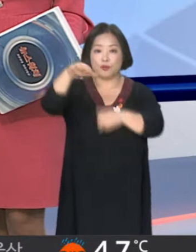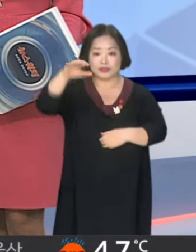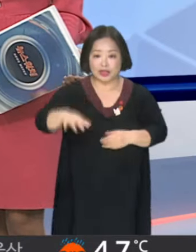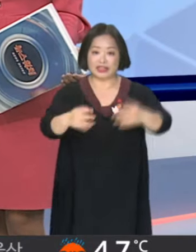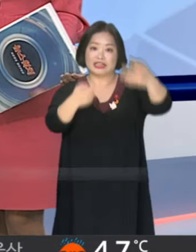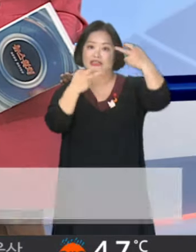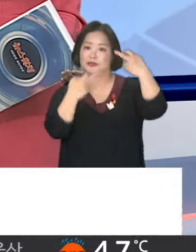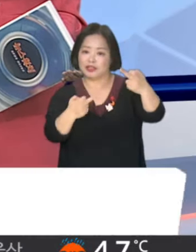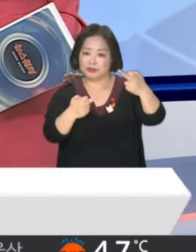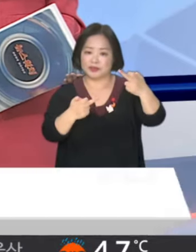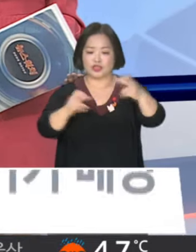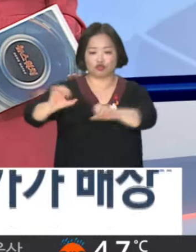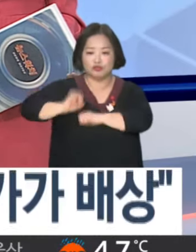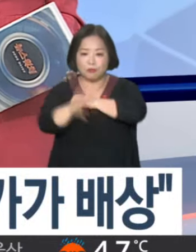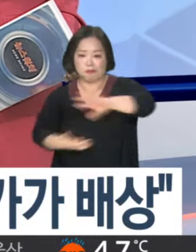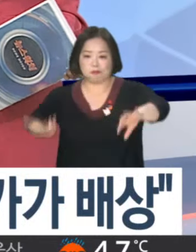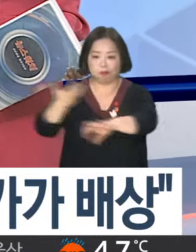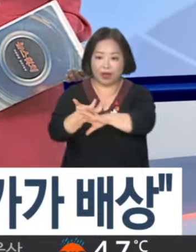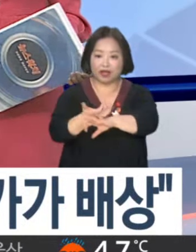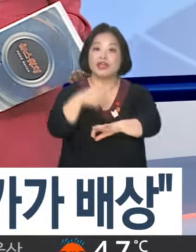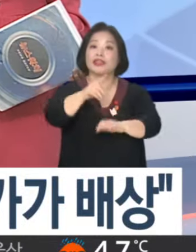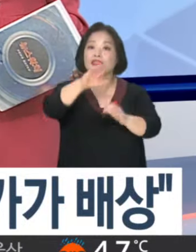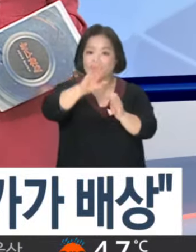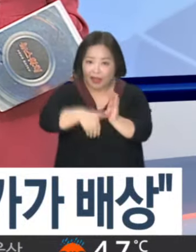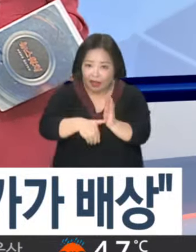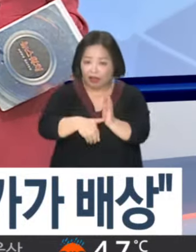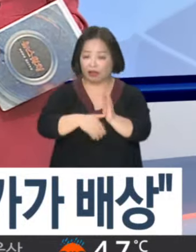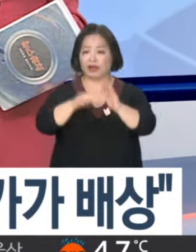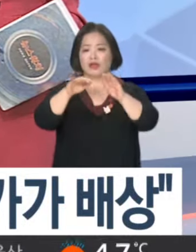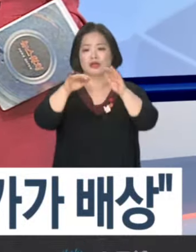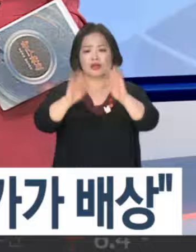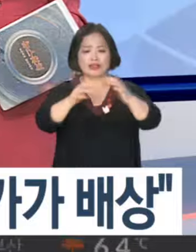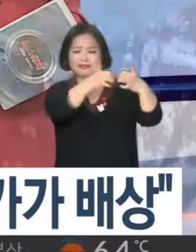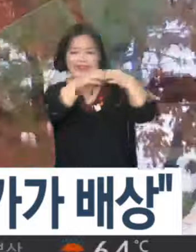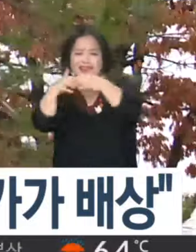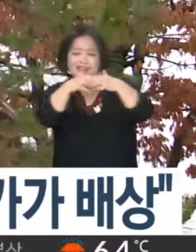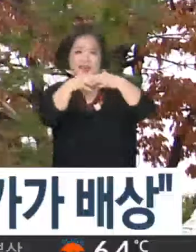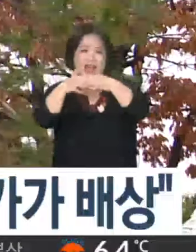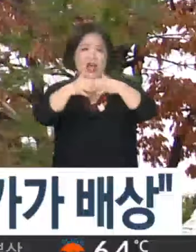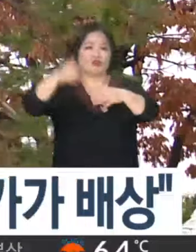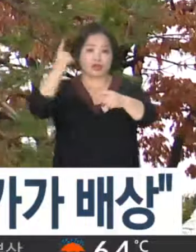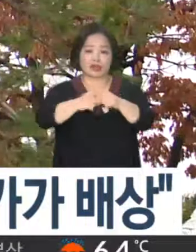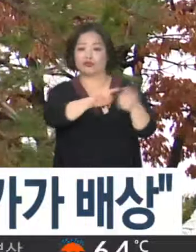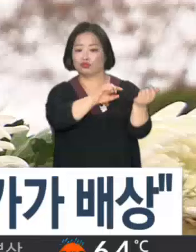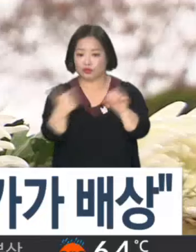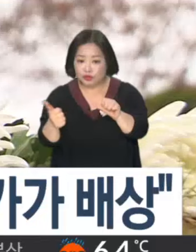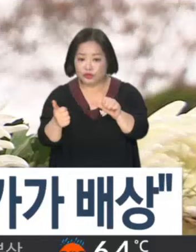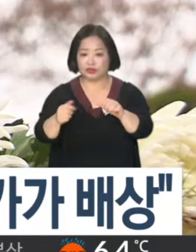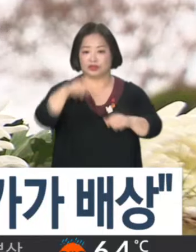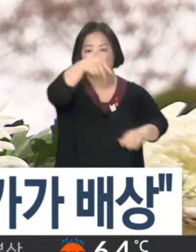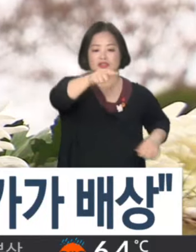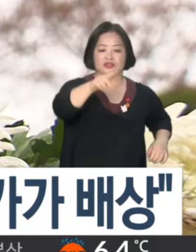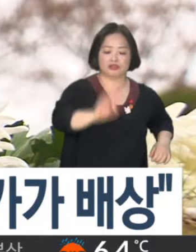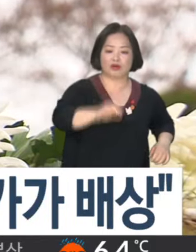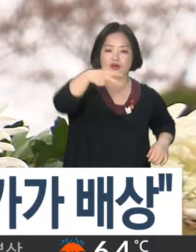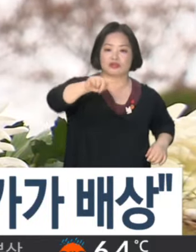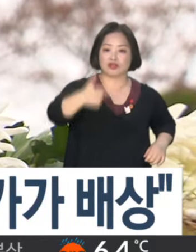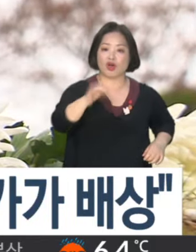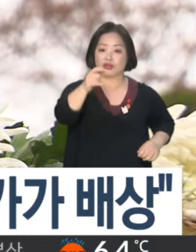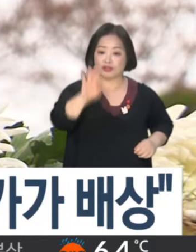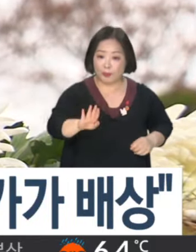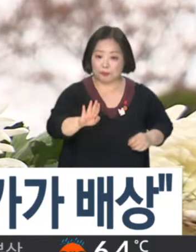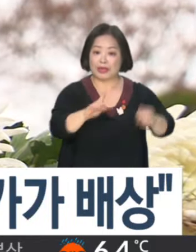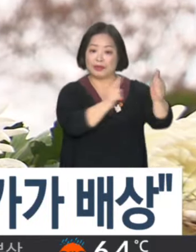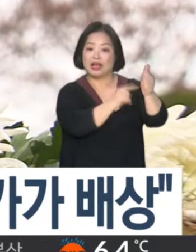서울중앙지법은 12 122 군사 반란 당시 반란군의 대항하다 숨진고 정선엽 병장의 유족이